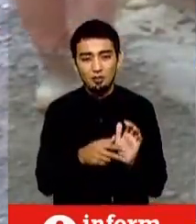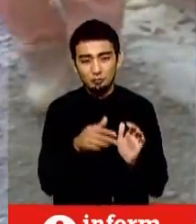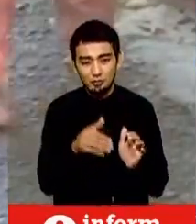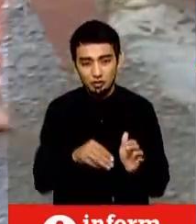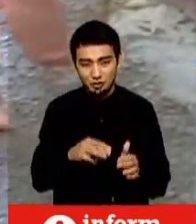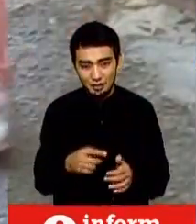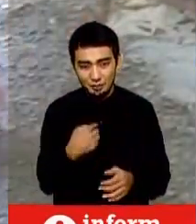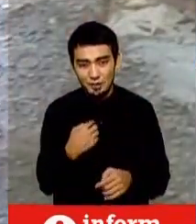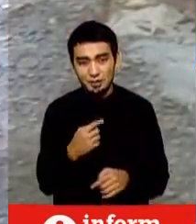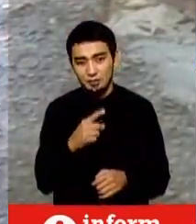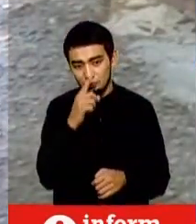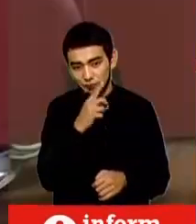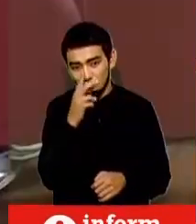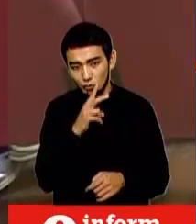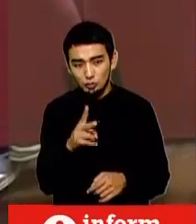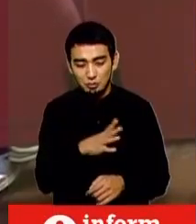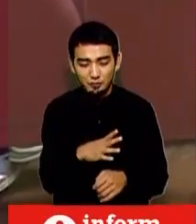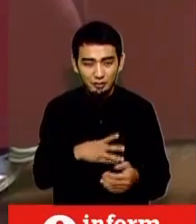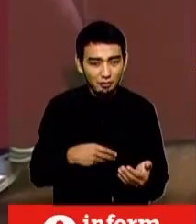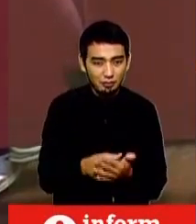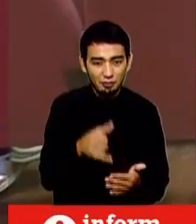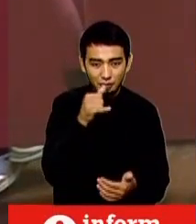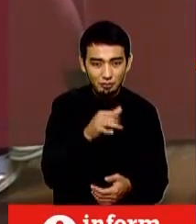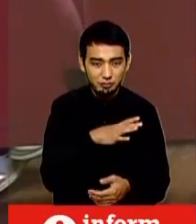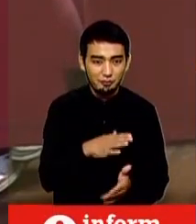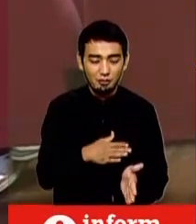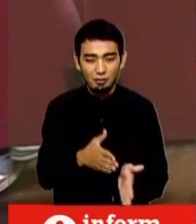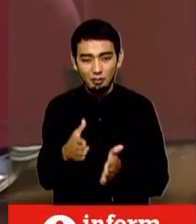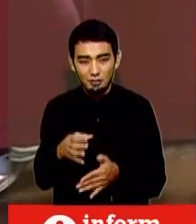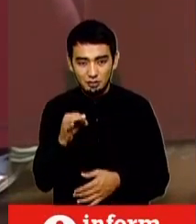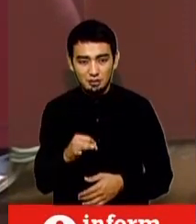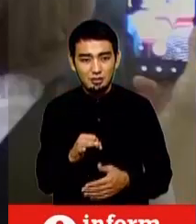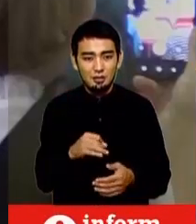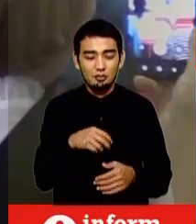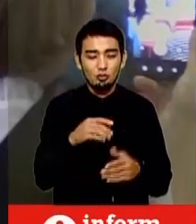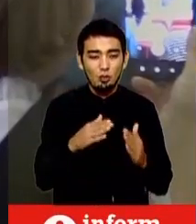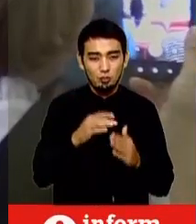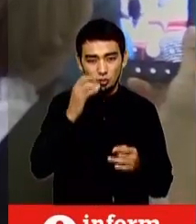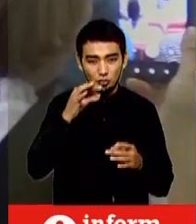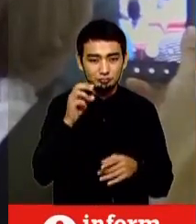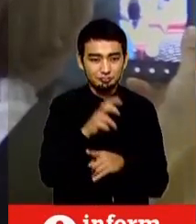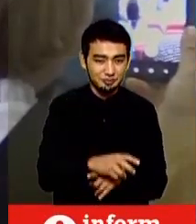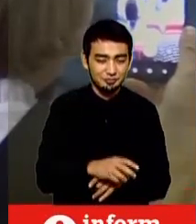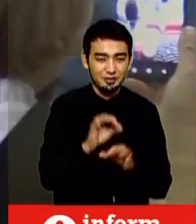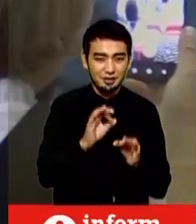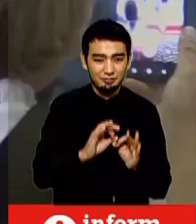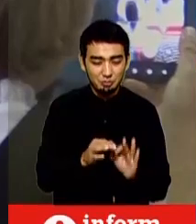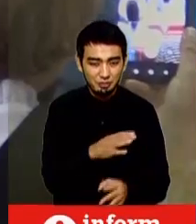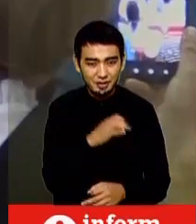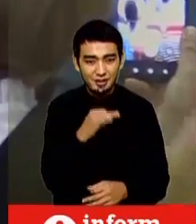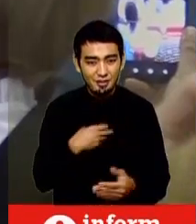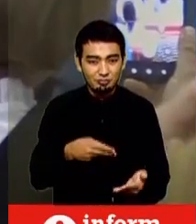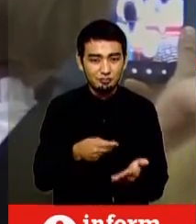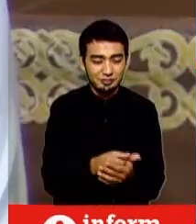шайлап төлемей жатқандар бар. Ал аудан басшылығы ата-аналарды мәдениет үйіне жинап мәселені түсіндіріп берді. Айтуларынша төлемақыны